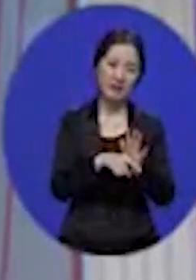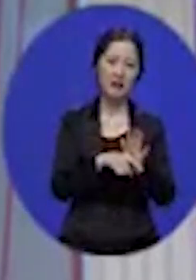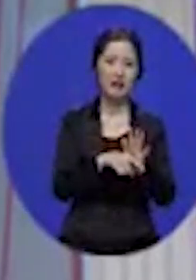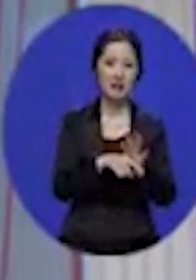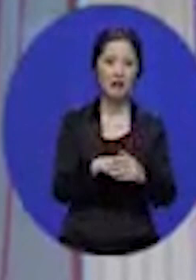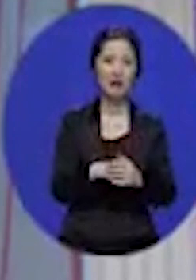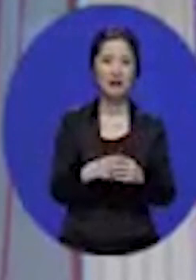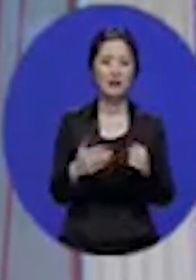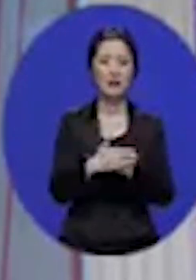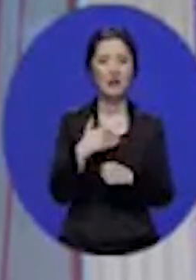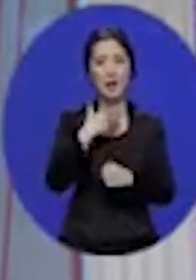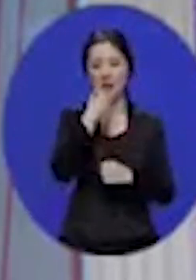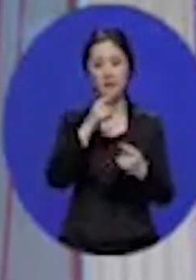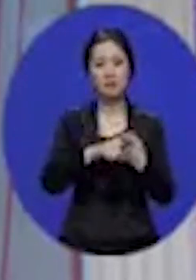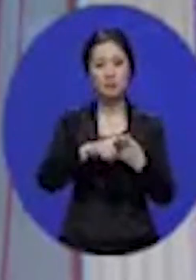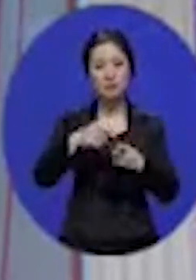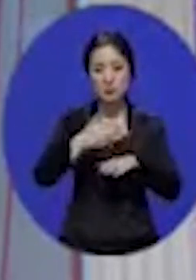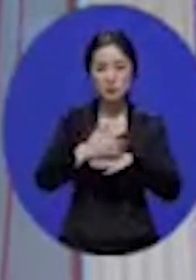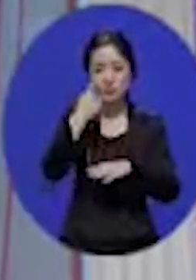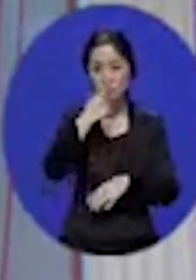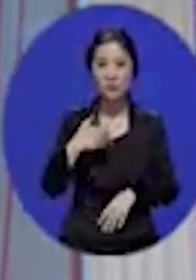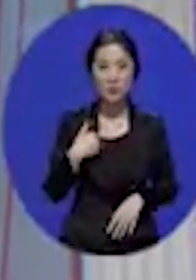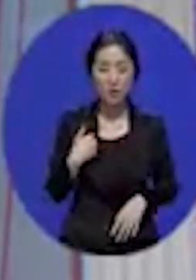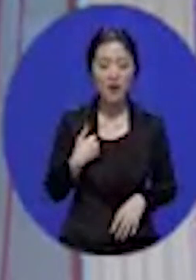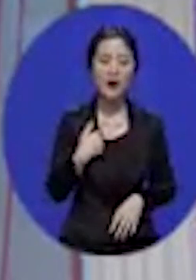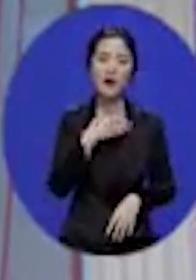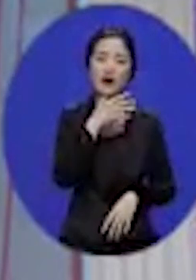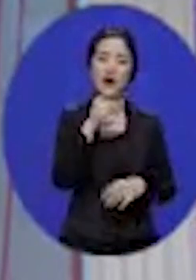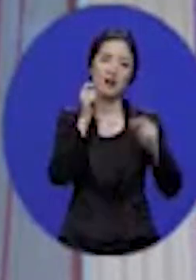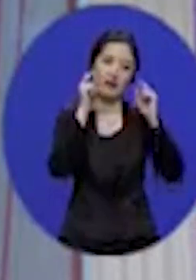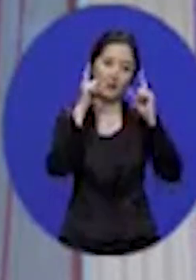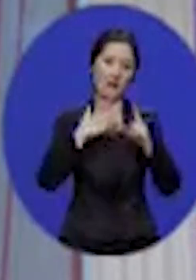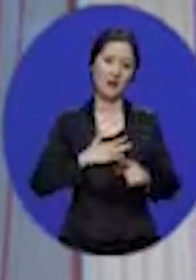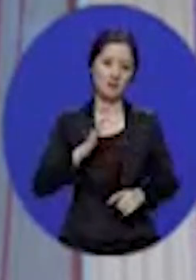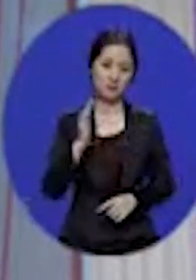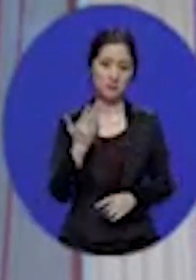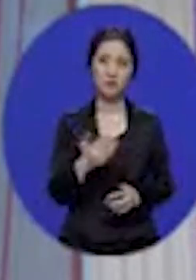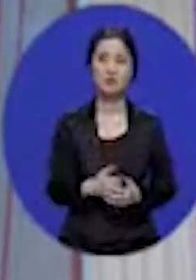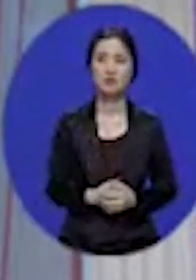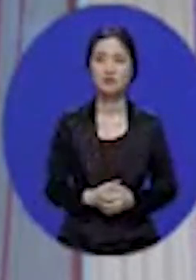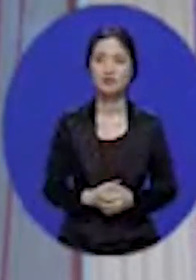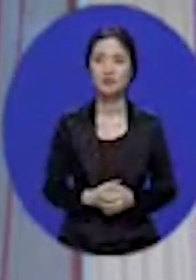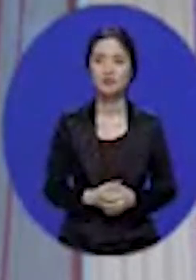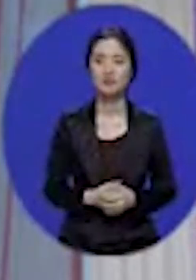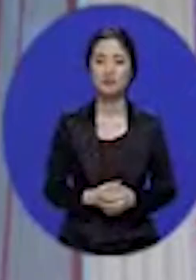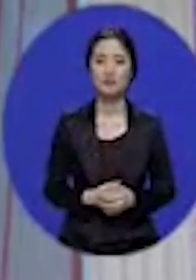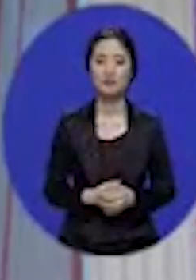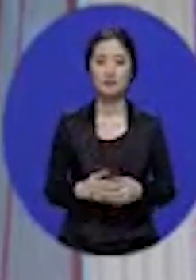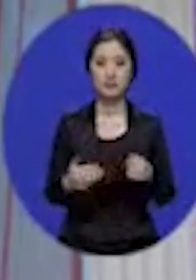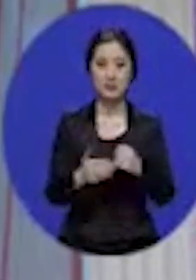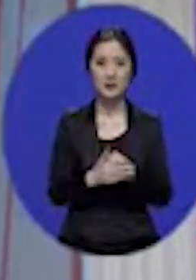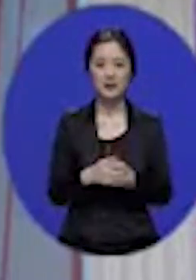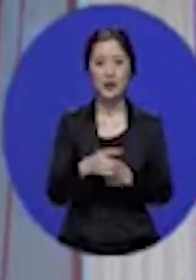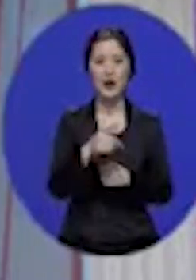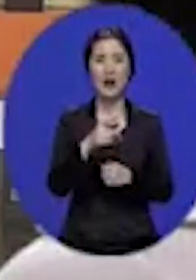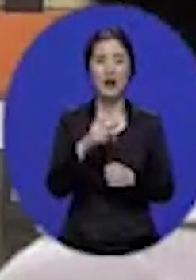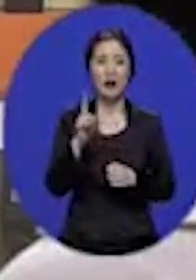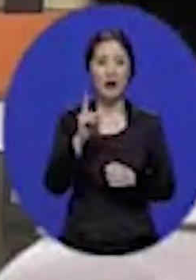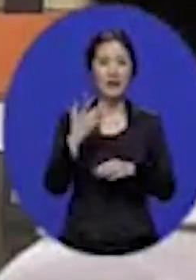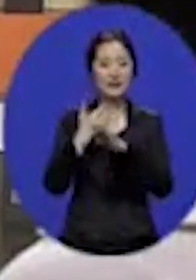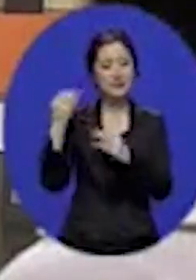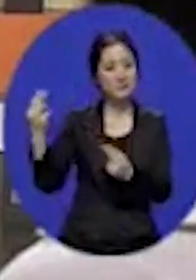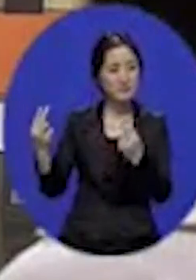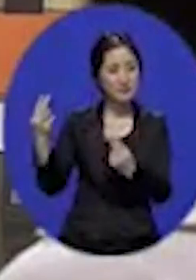행복을 유보해가면서 행복은 파랑새같이 정말 내가 그냥 그것만 쫓다가 지금까지 왔구나. 네. 이런